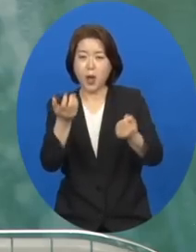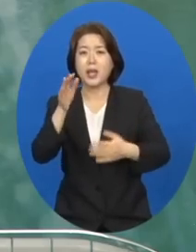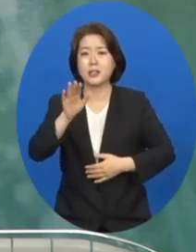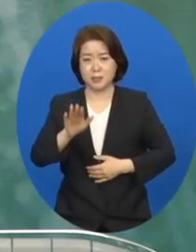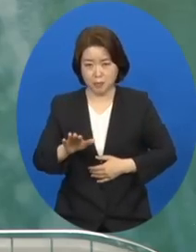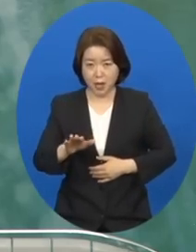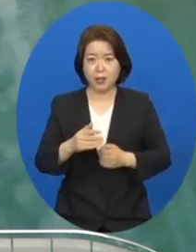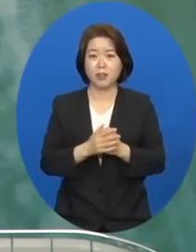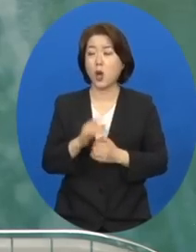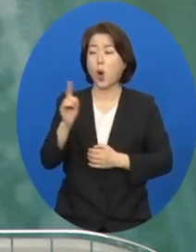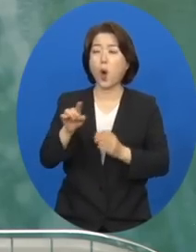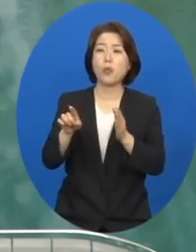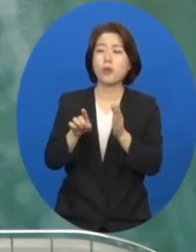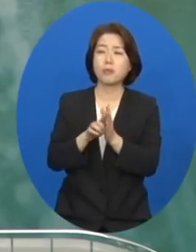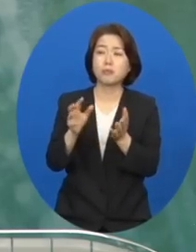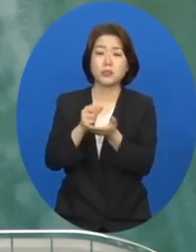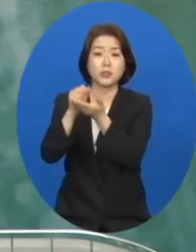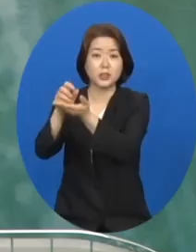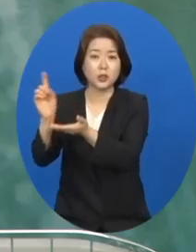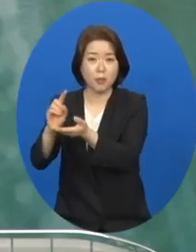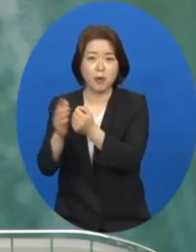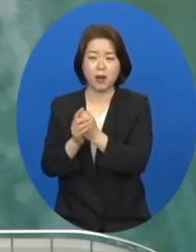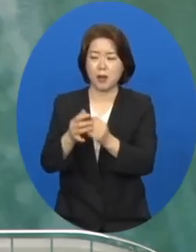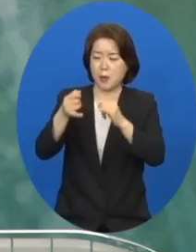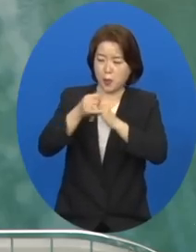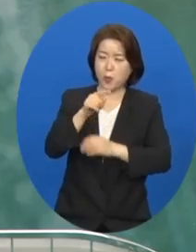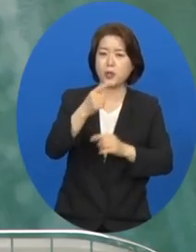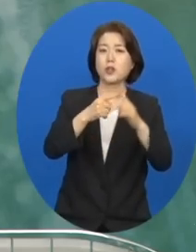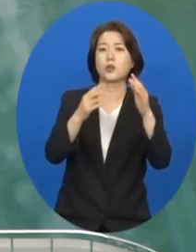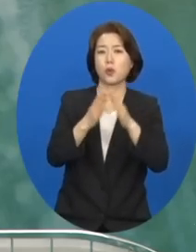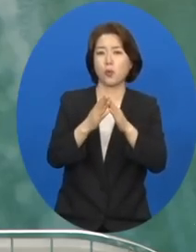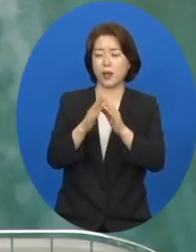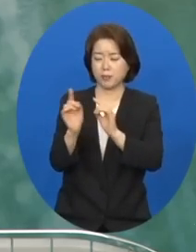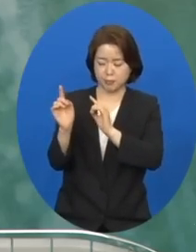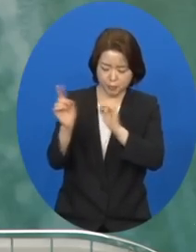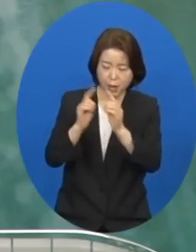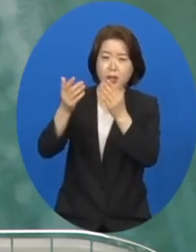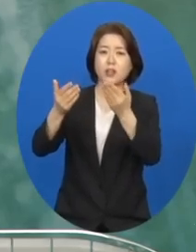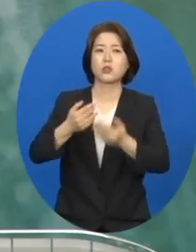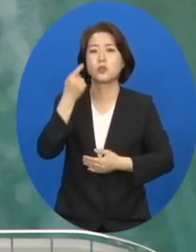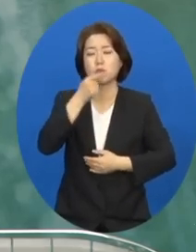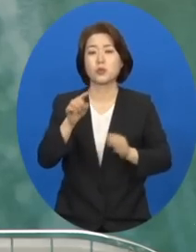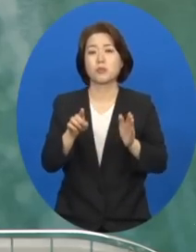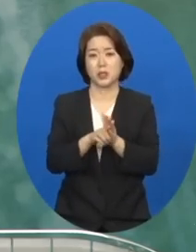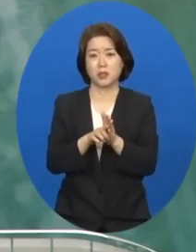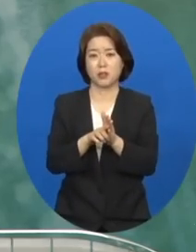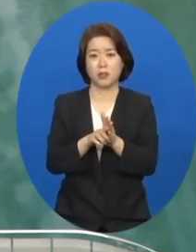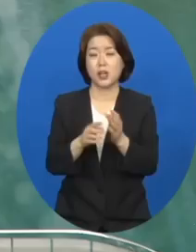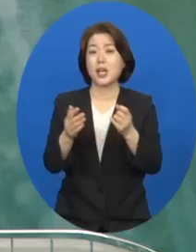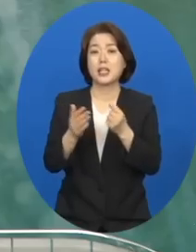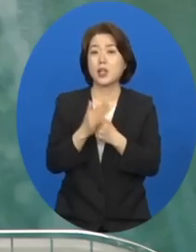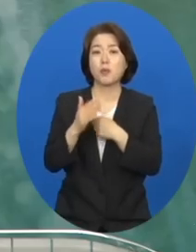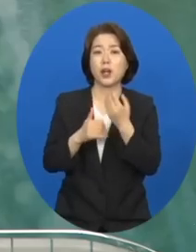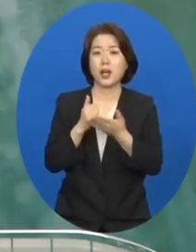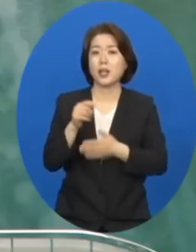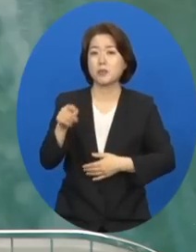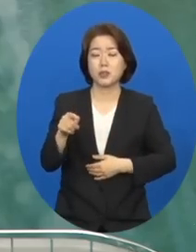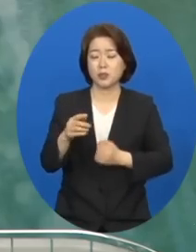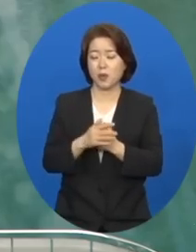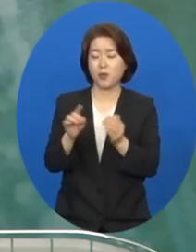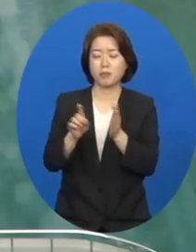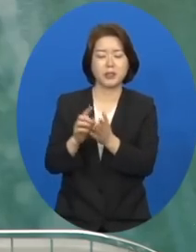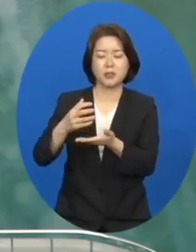어떤 믿음으로 들었냐 하면 하나님 반드시 이 교회 회복시킬 줄 믿습니다 그러니 하나님 이미 그것을 믿음으로